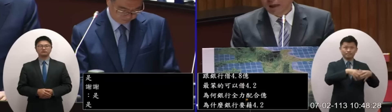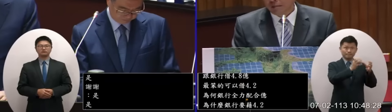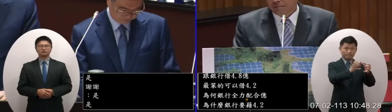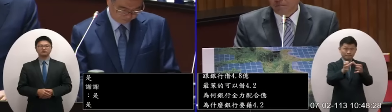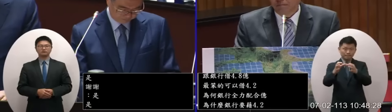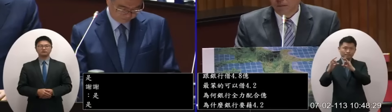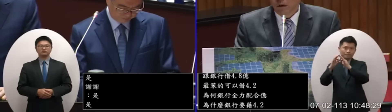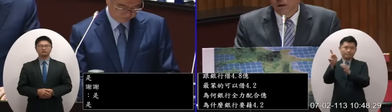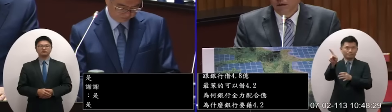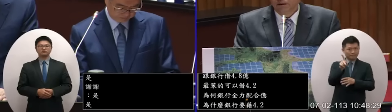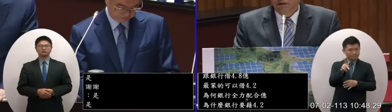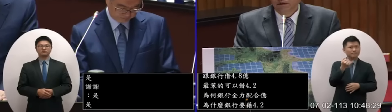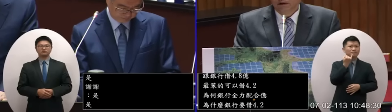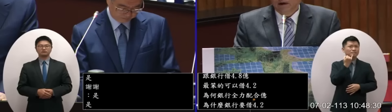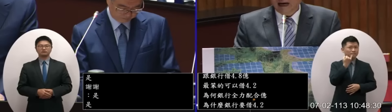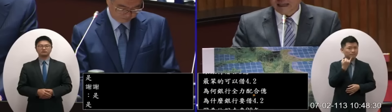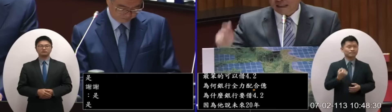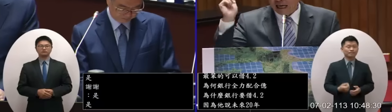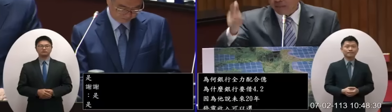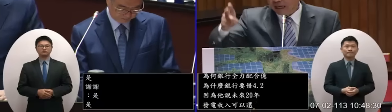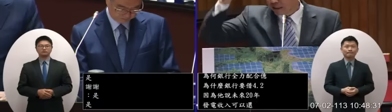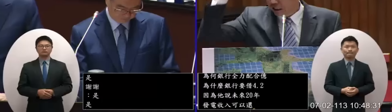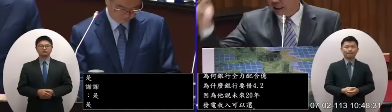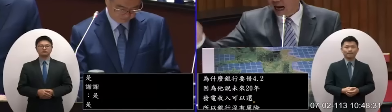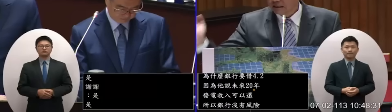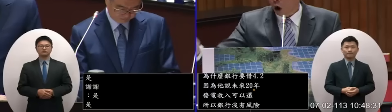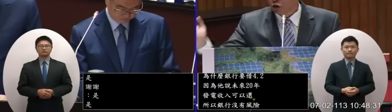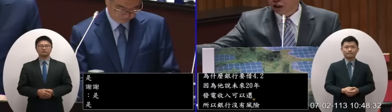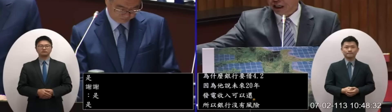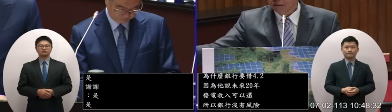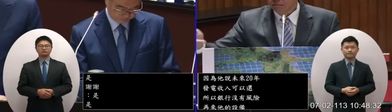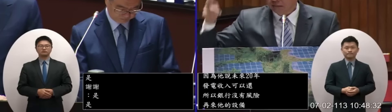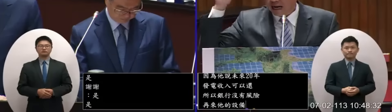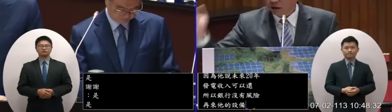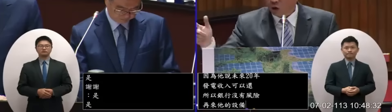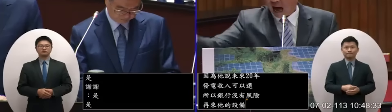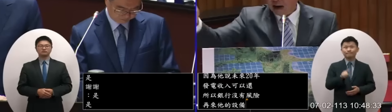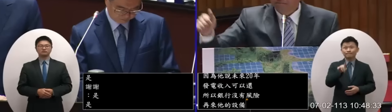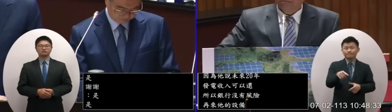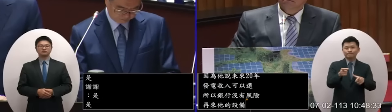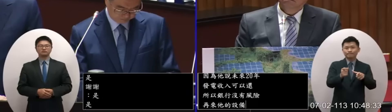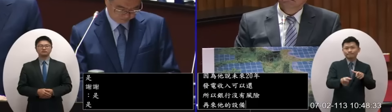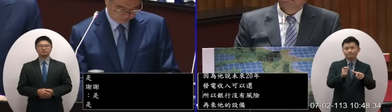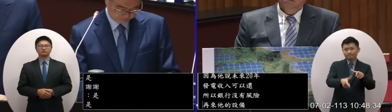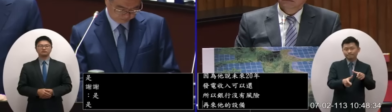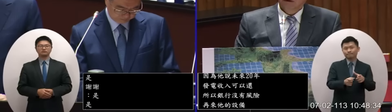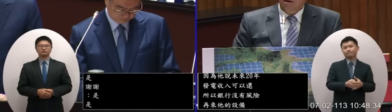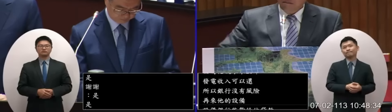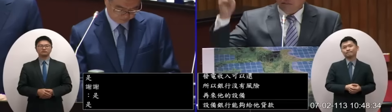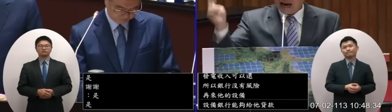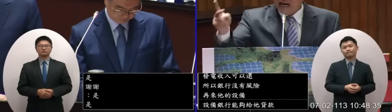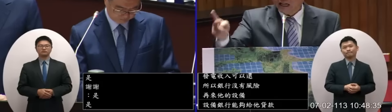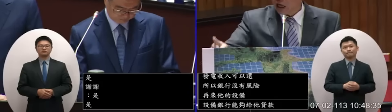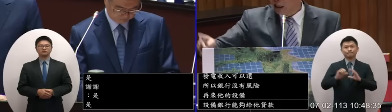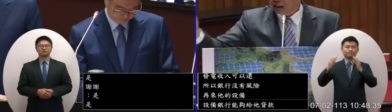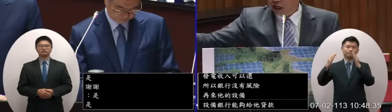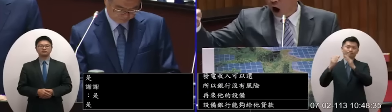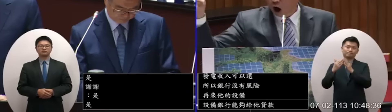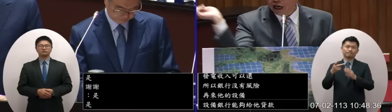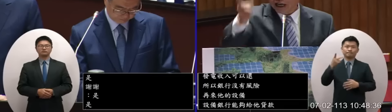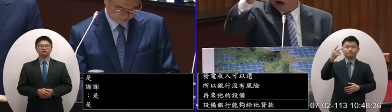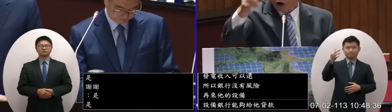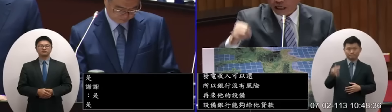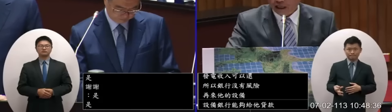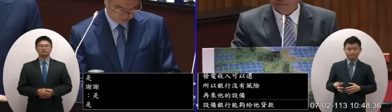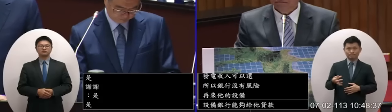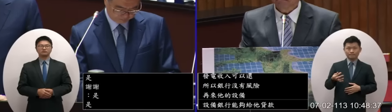啊。安尼，居民就先伫咱公司、咱的国家买2亿，伊就先付